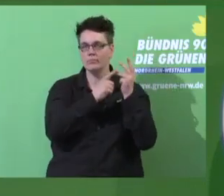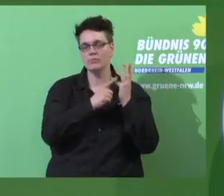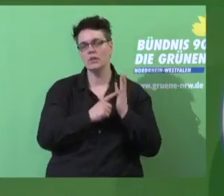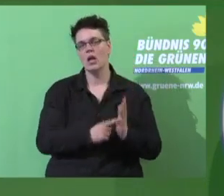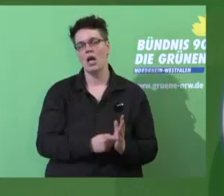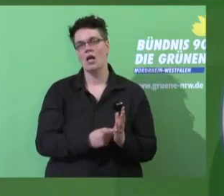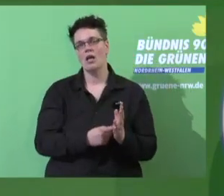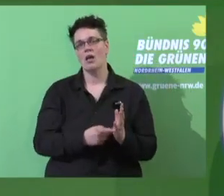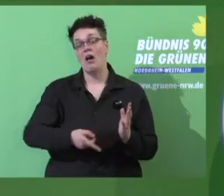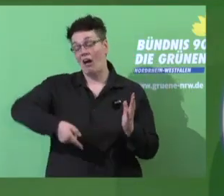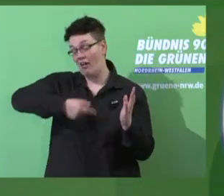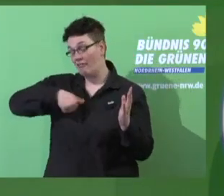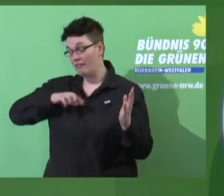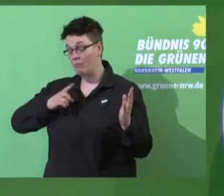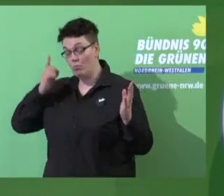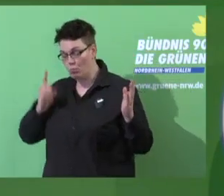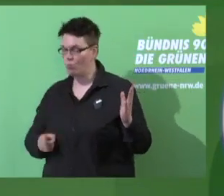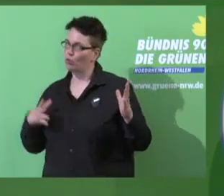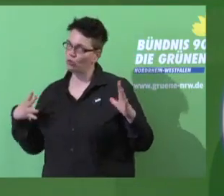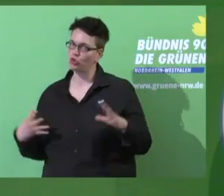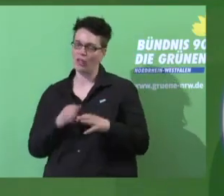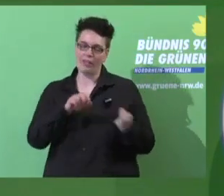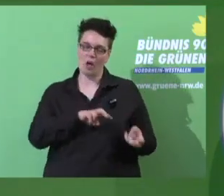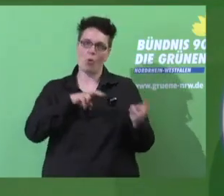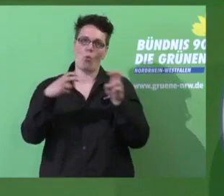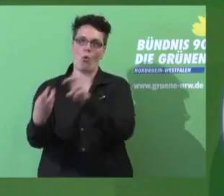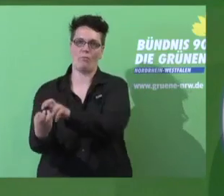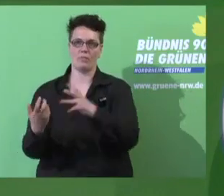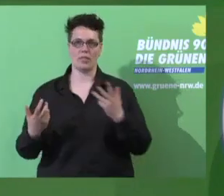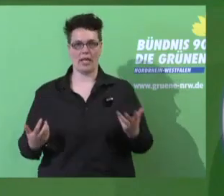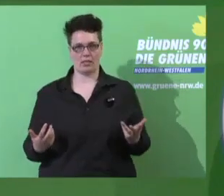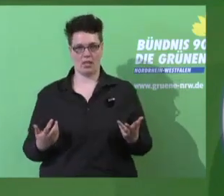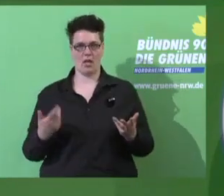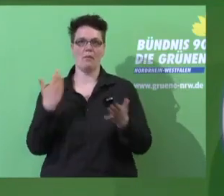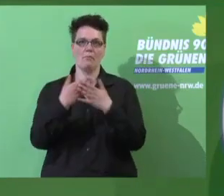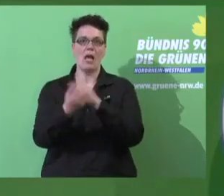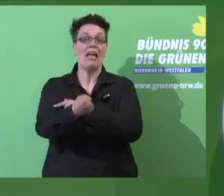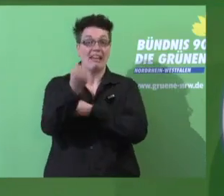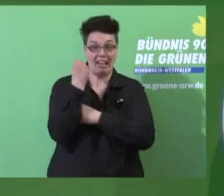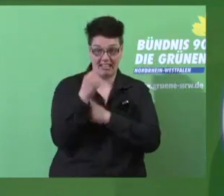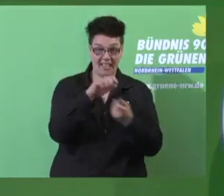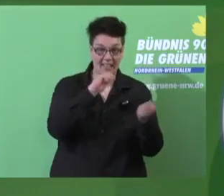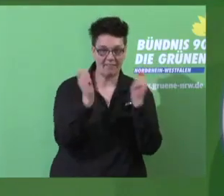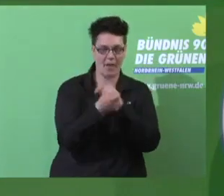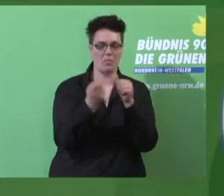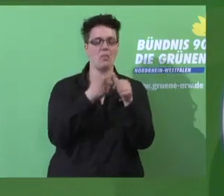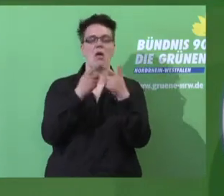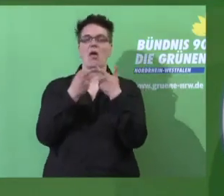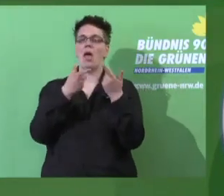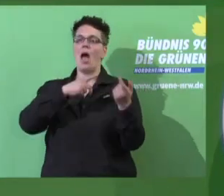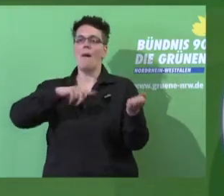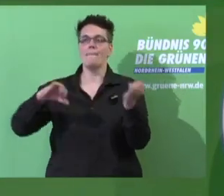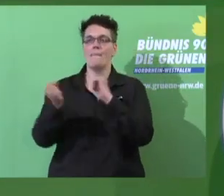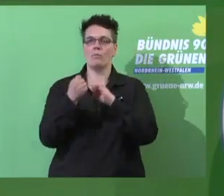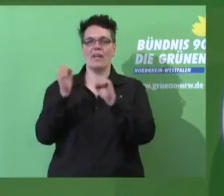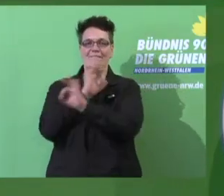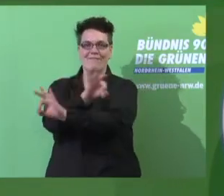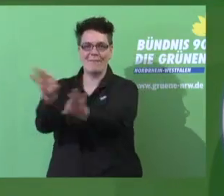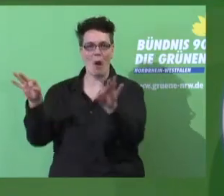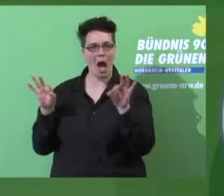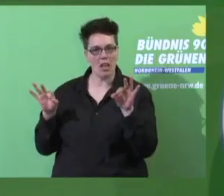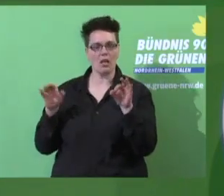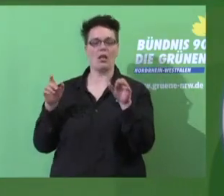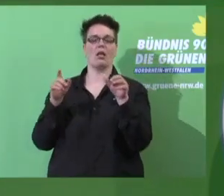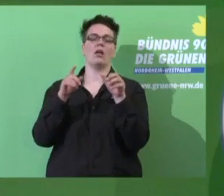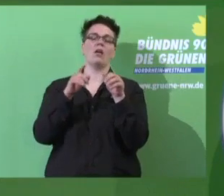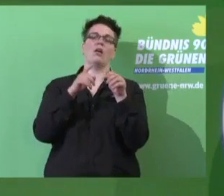es muss uns gelingen, dieses Gesamtkonzept umzusetzen, um, wie gesagt, die Energiewende umzusetzen, um Mobilität für alle zu erreichen.